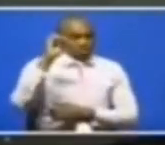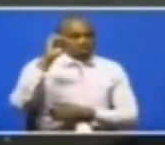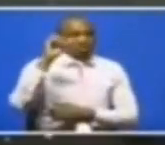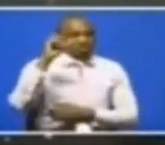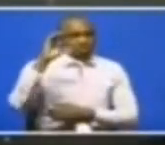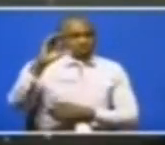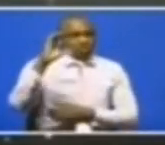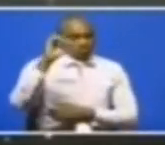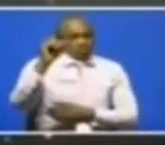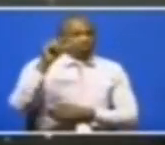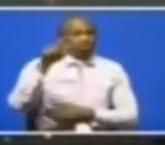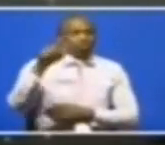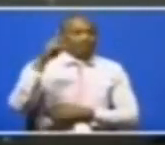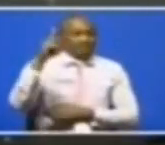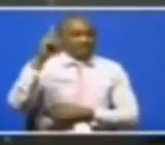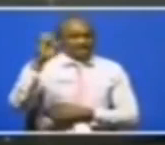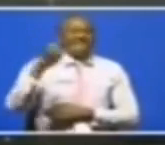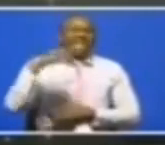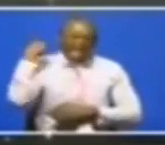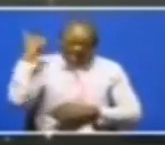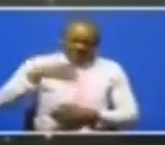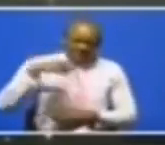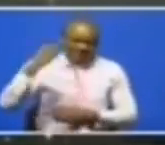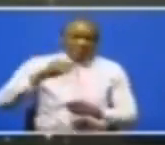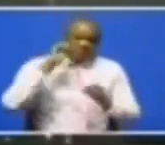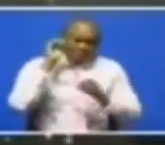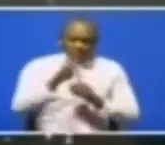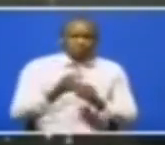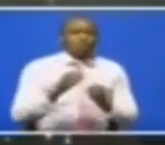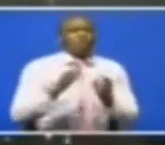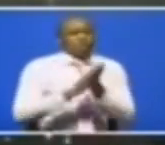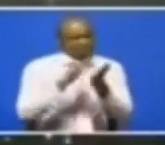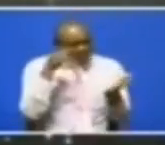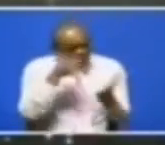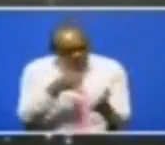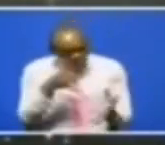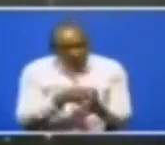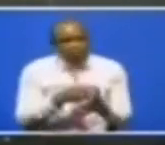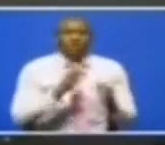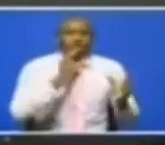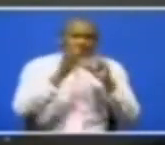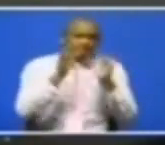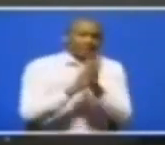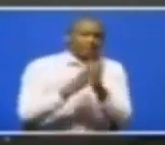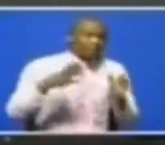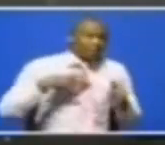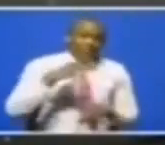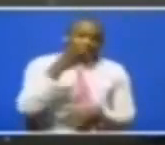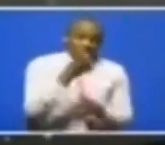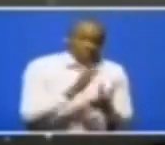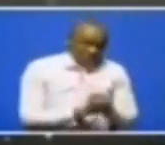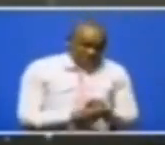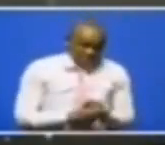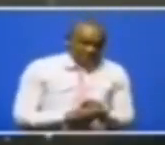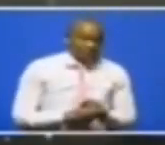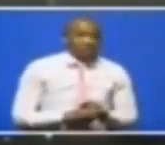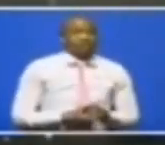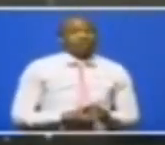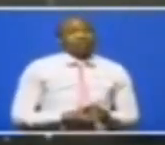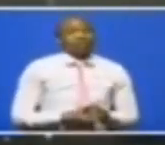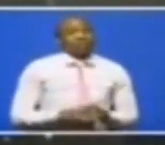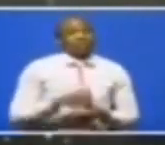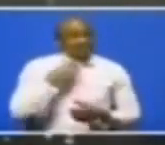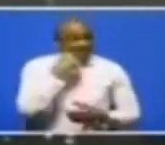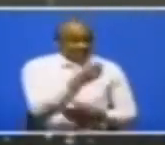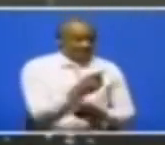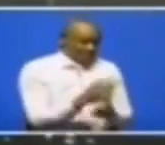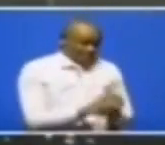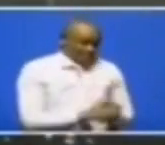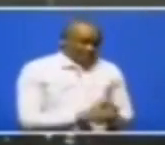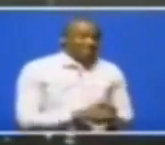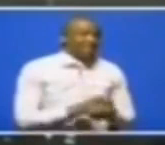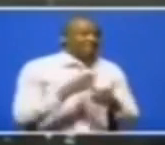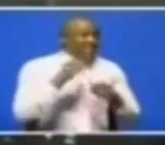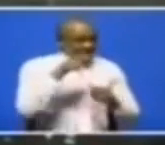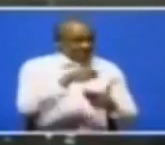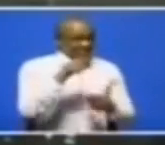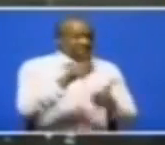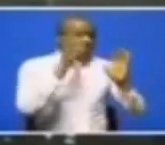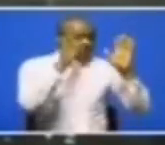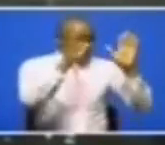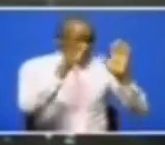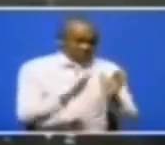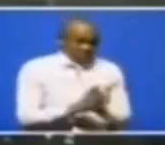www.muthiorakariara.co.ke, kila siku tunajihusisha, tunaungana na Wakenya na kuambia kuwa ni